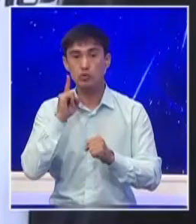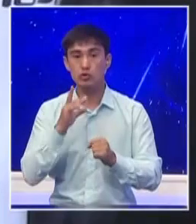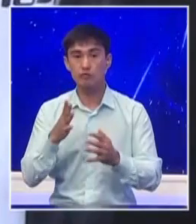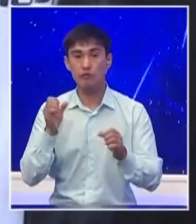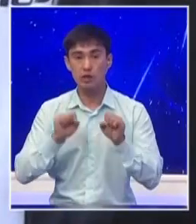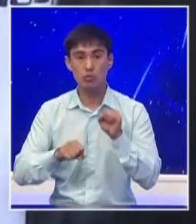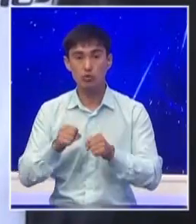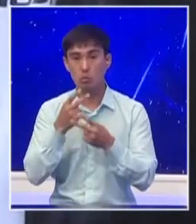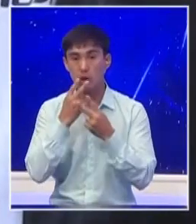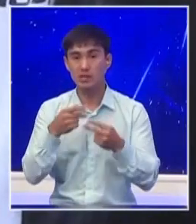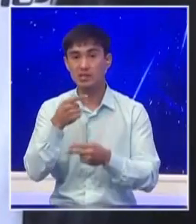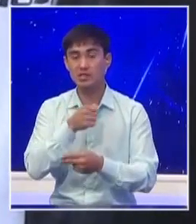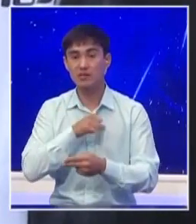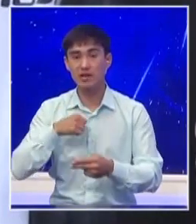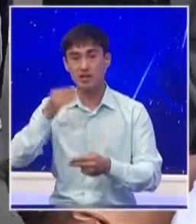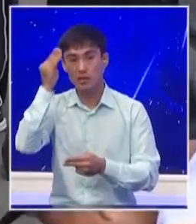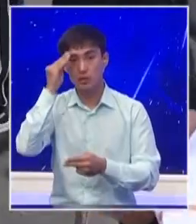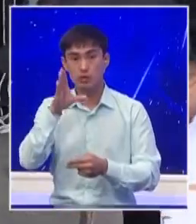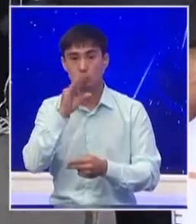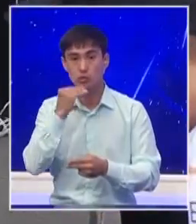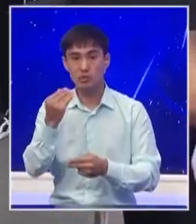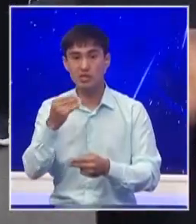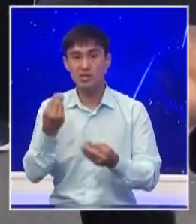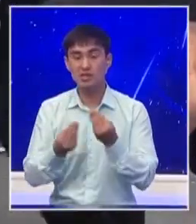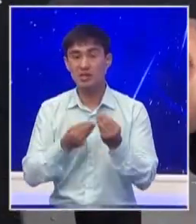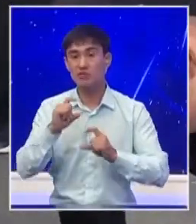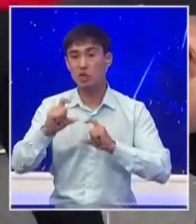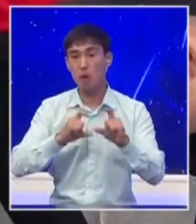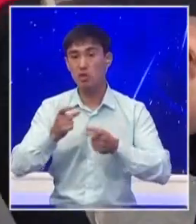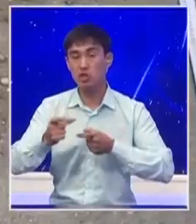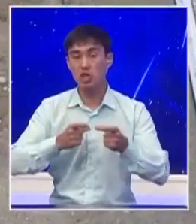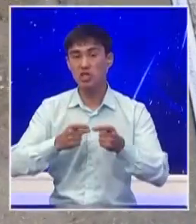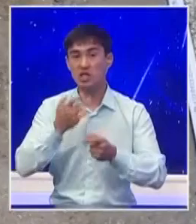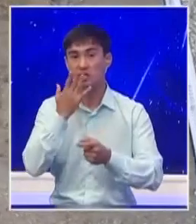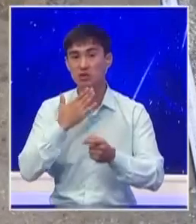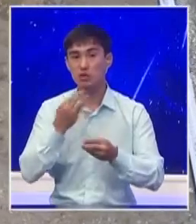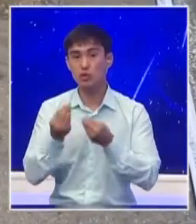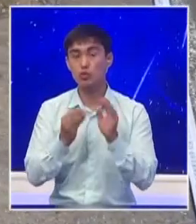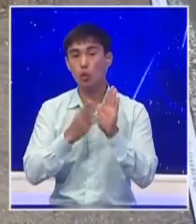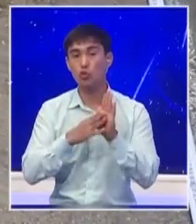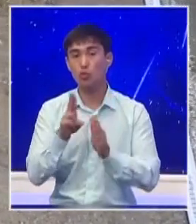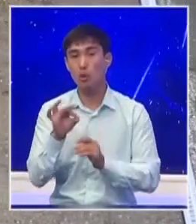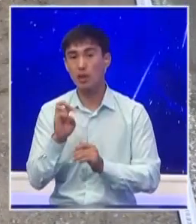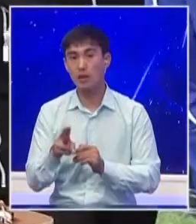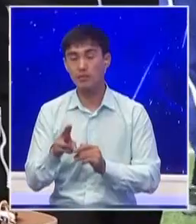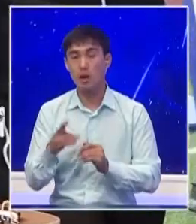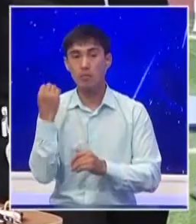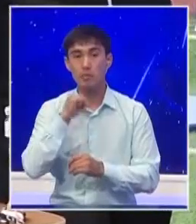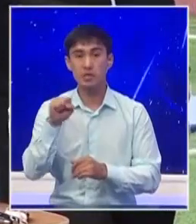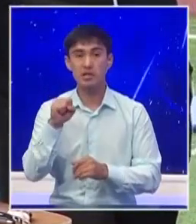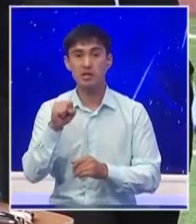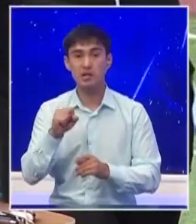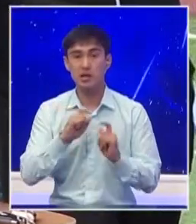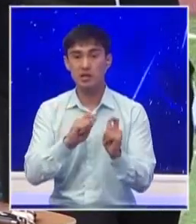и возможность продемонстрировать свои интеллектуальные способности, сыграв в шахматы, шашки и национальную игру «Тонгскубалат». Победители и